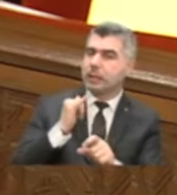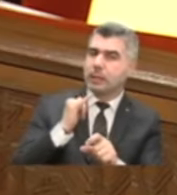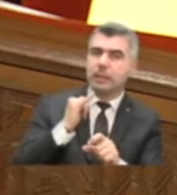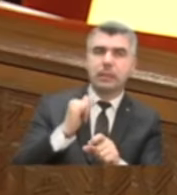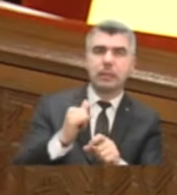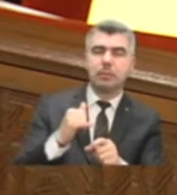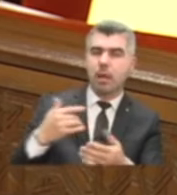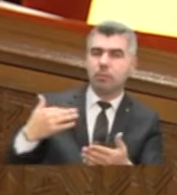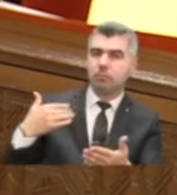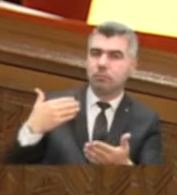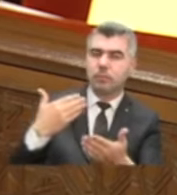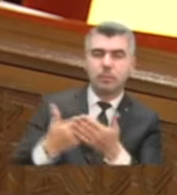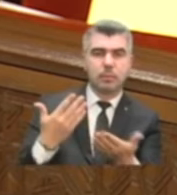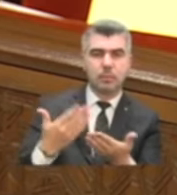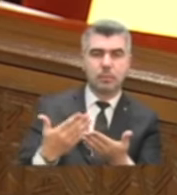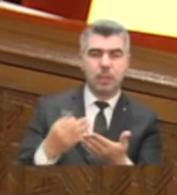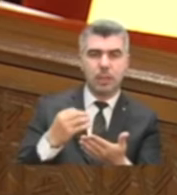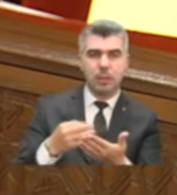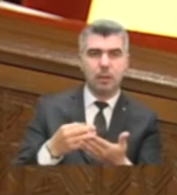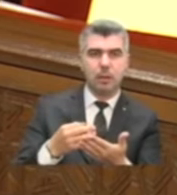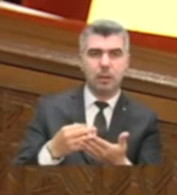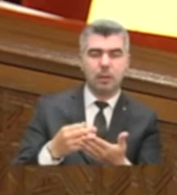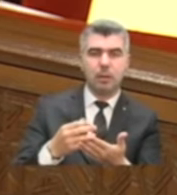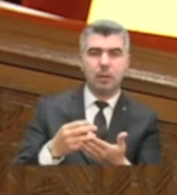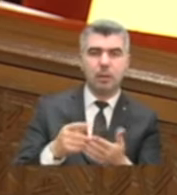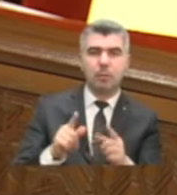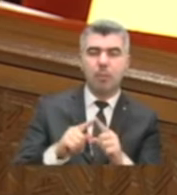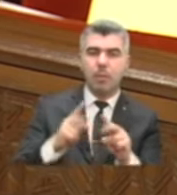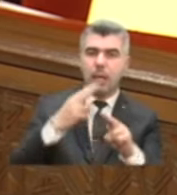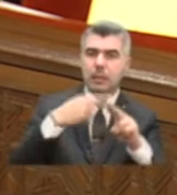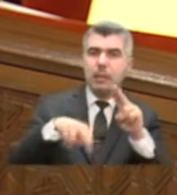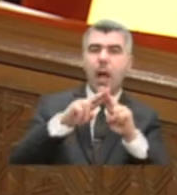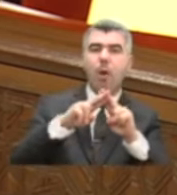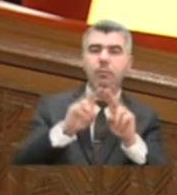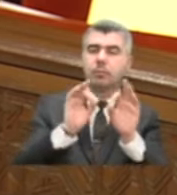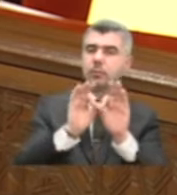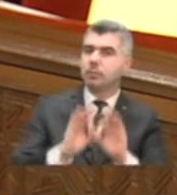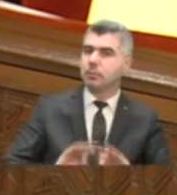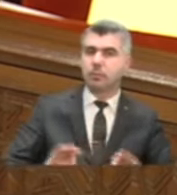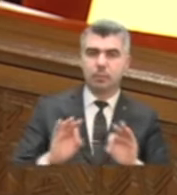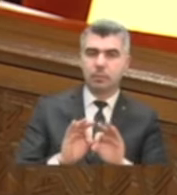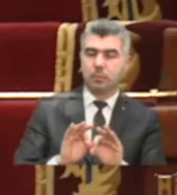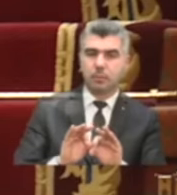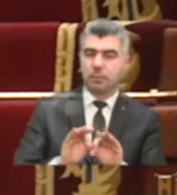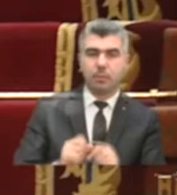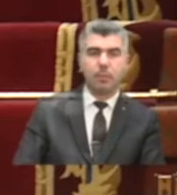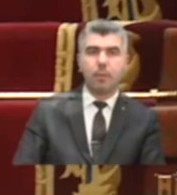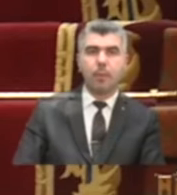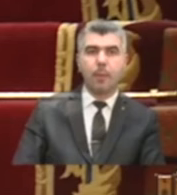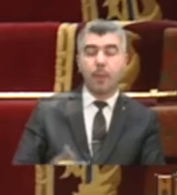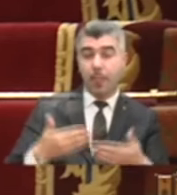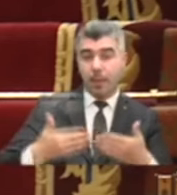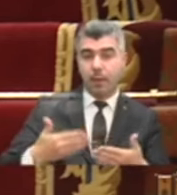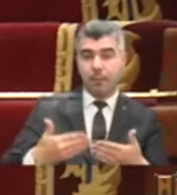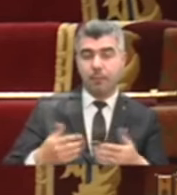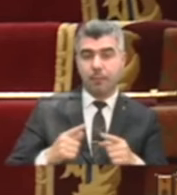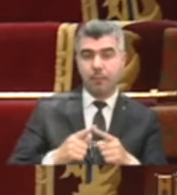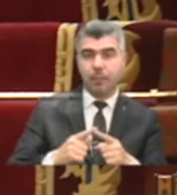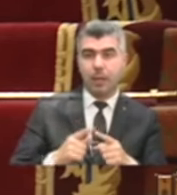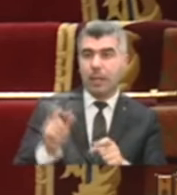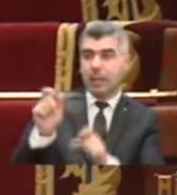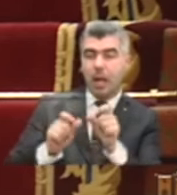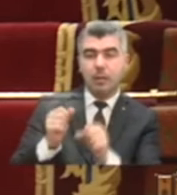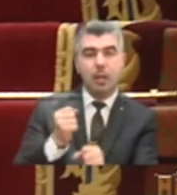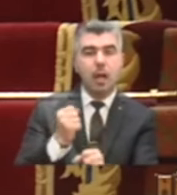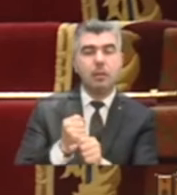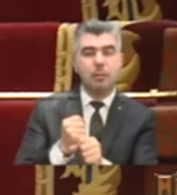الولايات السابقة والولايات اللي قبل، ولكن لا مازال ما لقيناش ليه الحل. بغيناكم هاد الناس هادو اللي كيمارسوا هاد المهنة